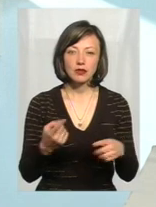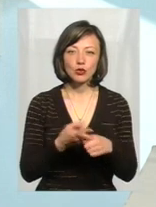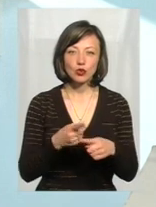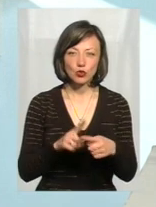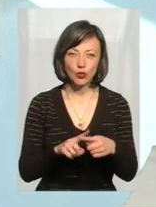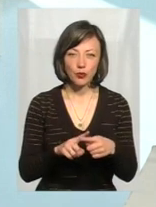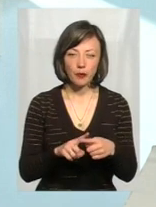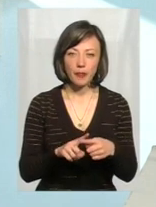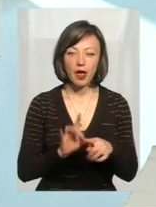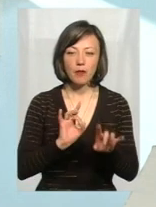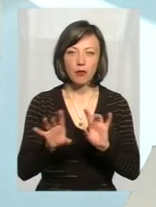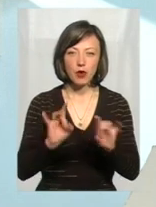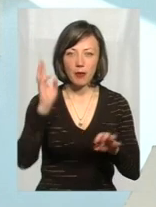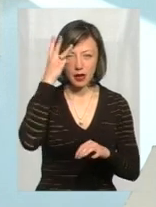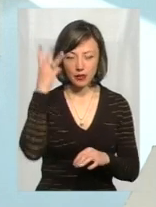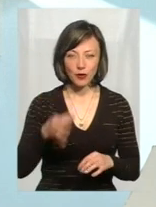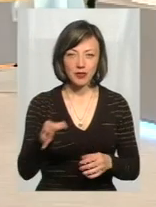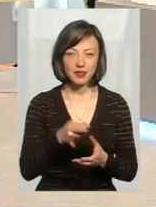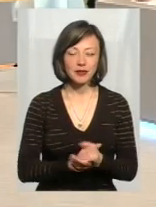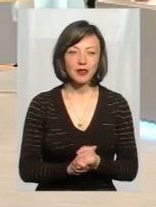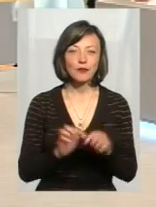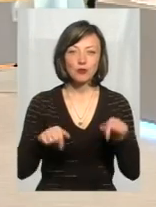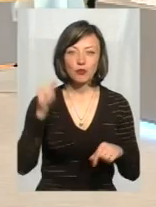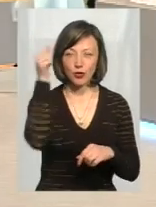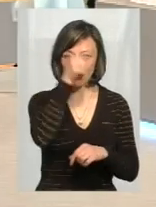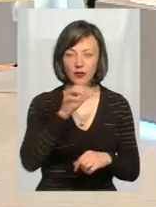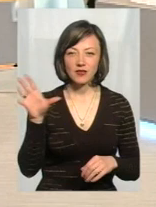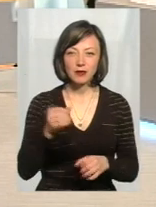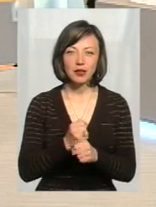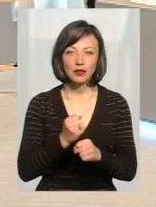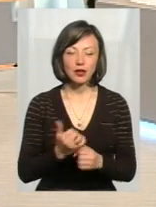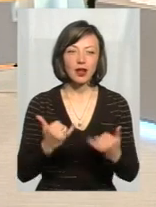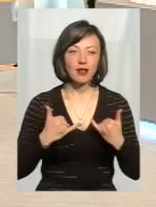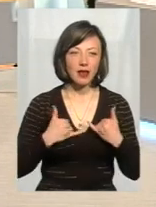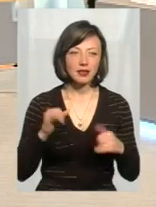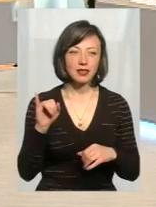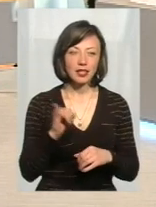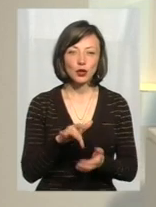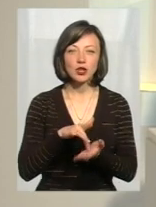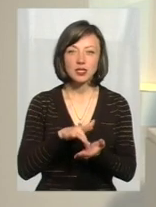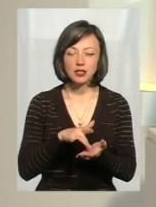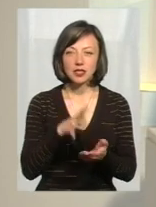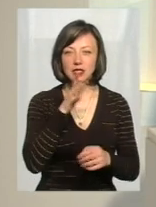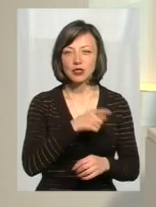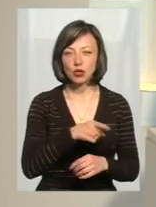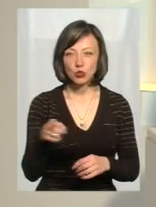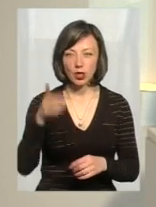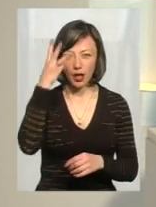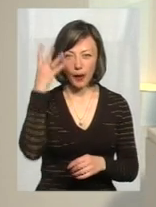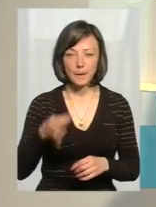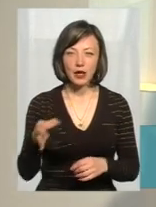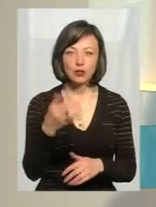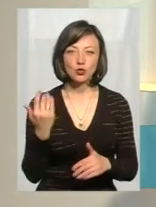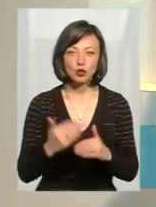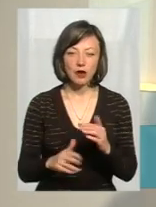цю промоцію Хмельницької області. Цього року всі працюють для нас, і туристичний сезон на Хмельниччині